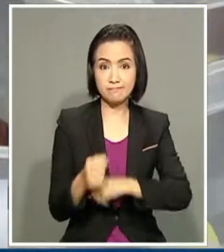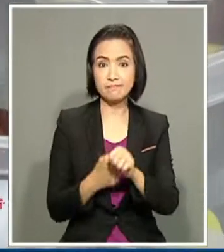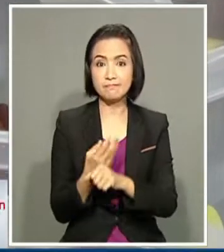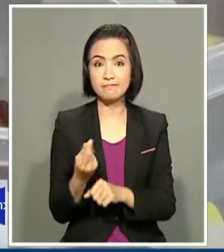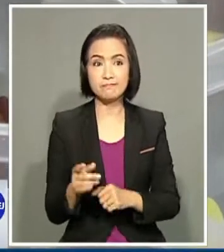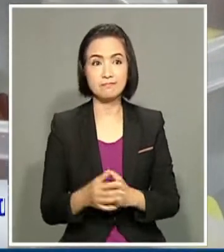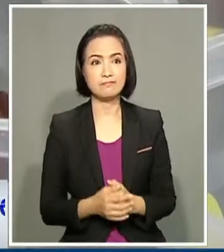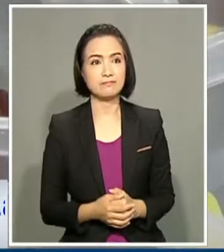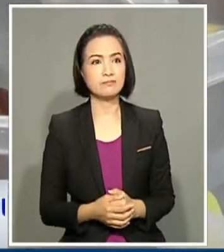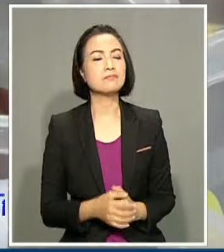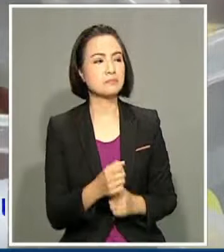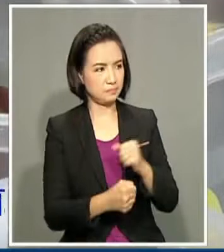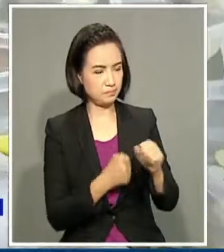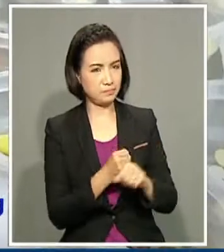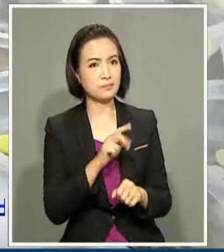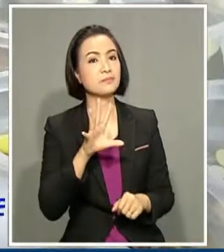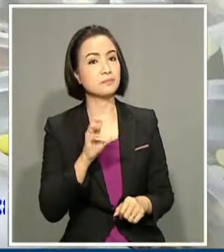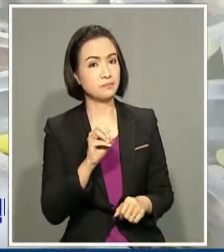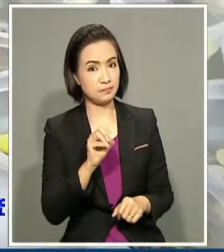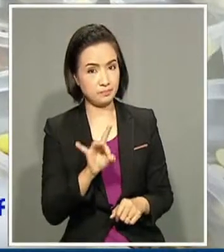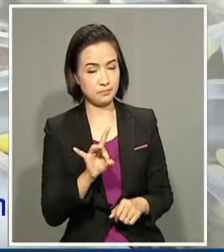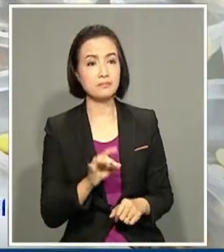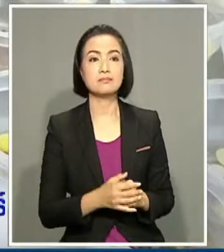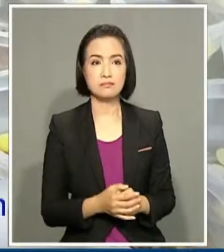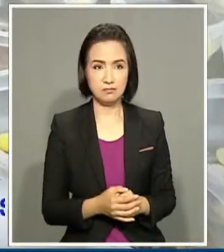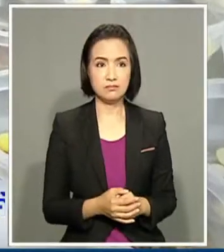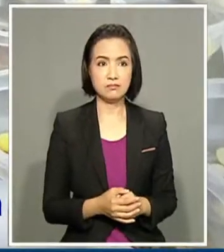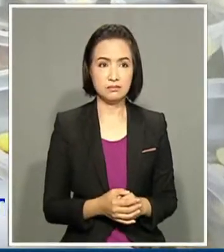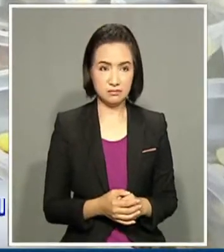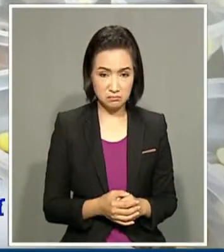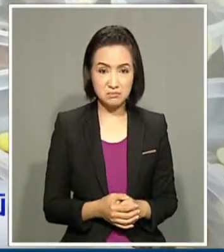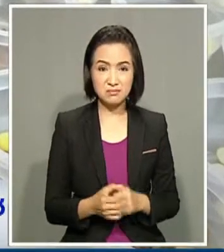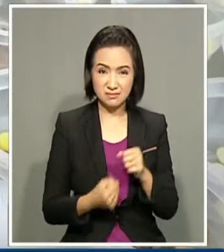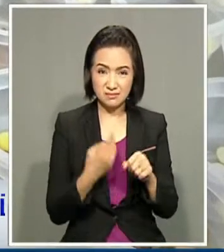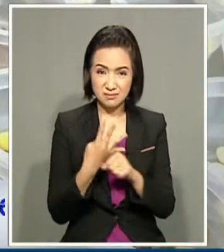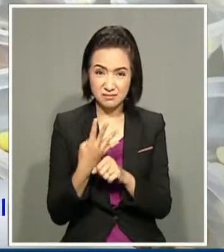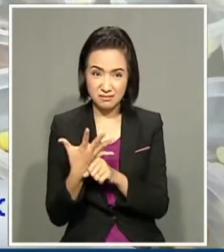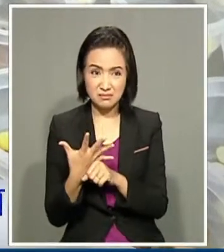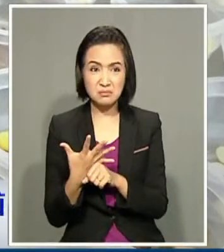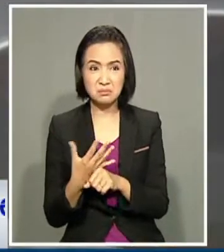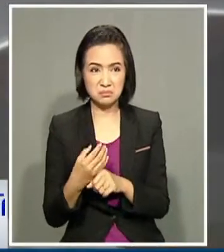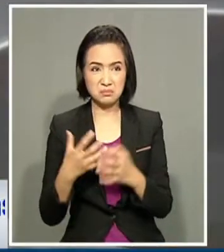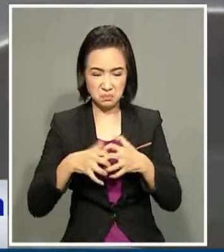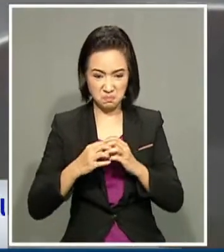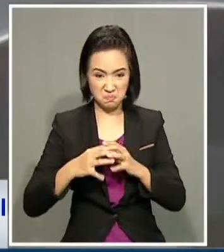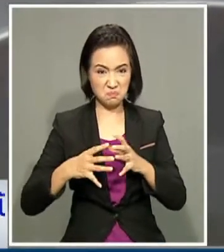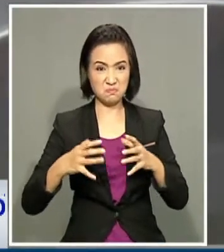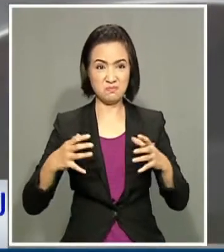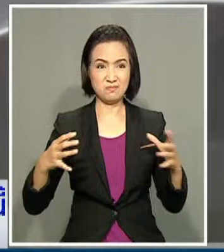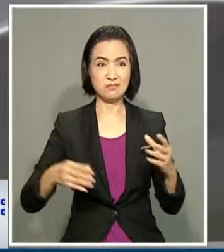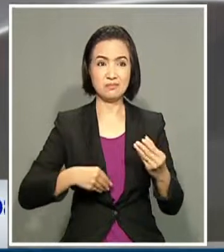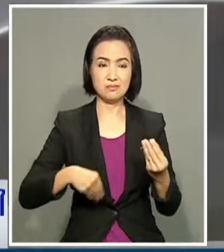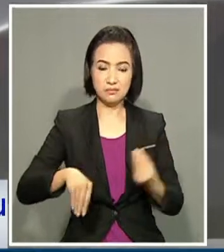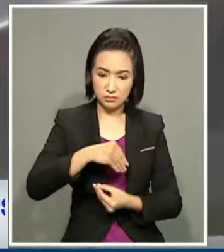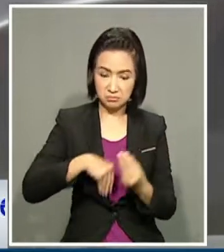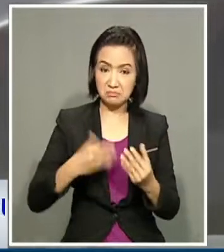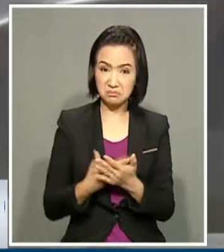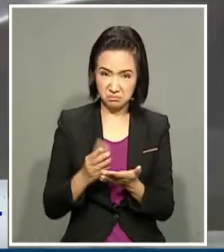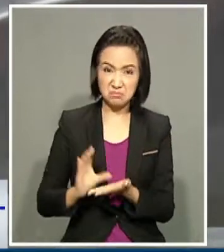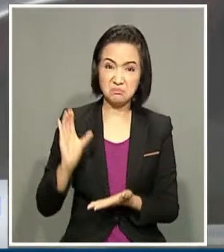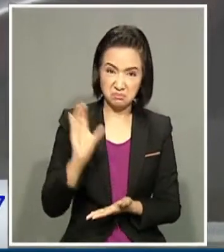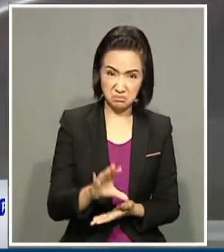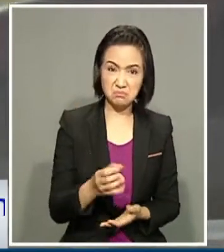แต่ปี2558ครับ 4-5 ปีนี่จะขยายโรงงานขนาดนี้เลยเหรอ ผลตอบรับค่อนข้างจะดีครับ ทำธุรกิจแบบนี้ใช้เงินทุนเยอะไหมคะคุณ